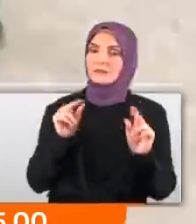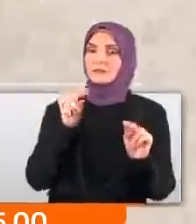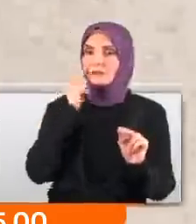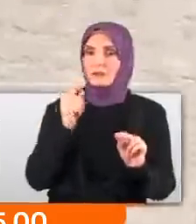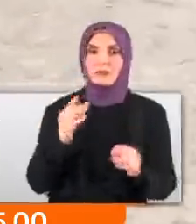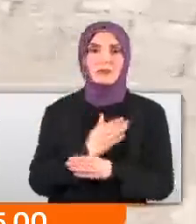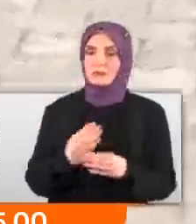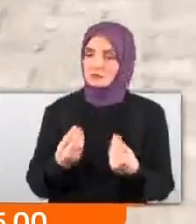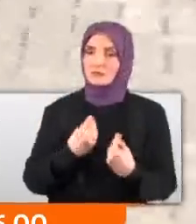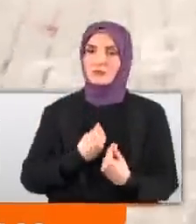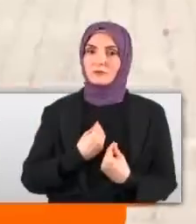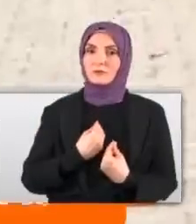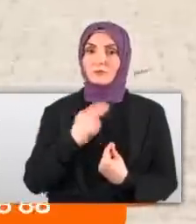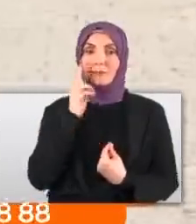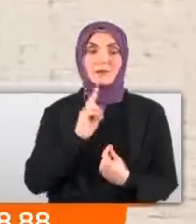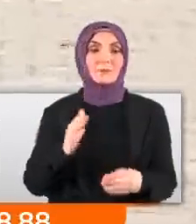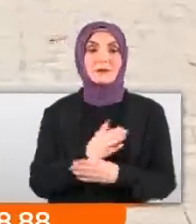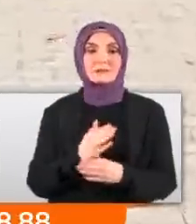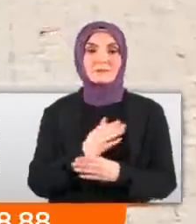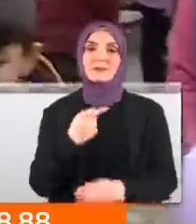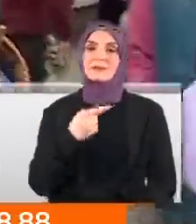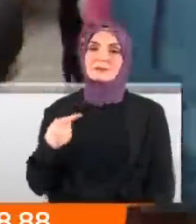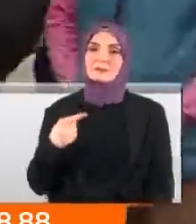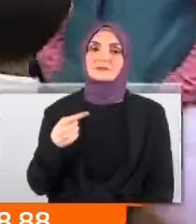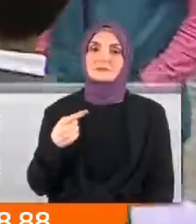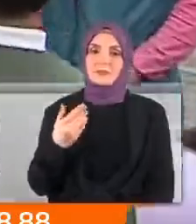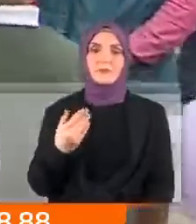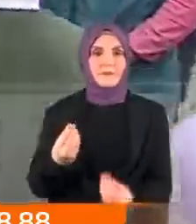gideriyorlar. Hijyen malzemesi eksikti. Onu da sağ olsun veriyorlar yani.